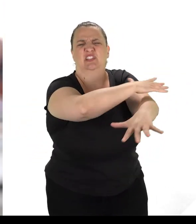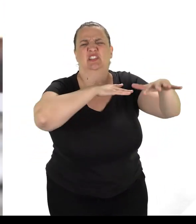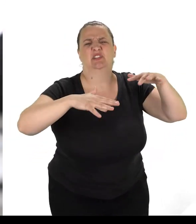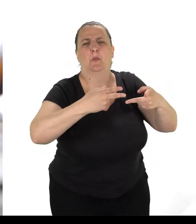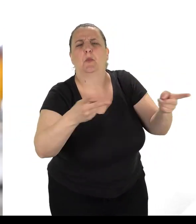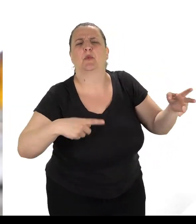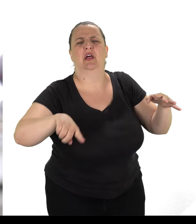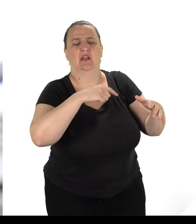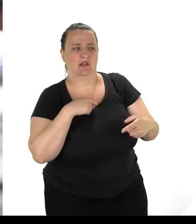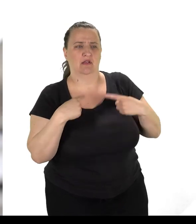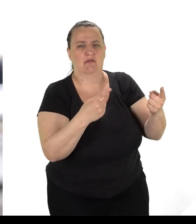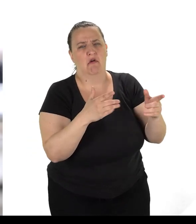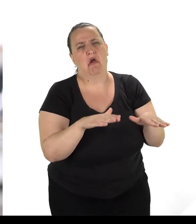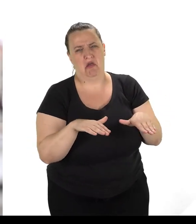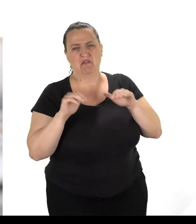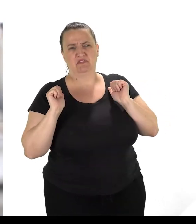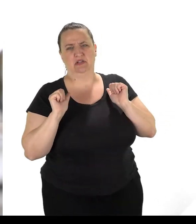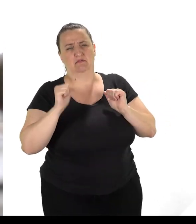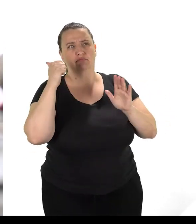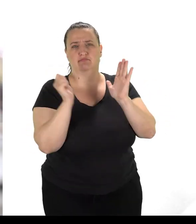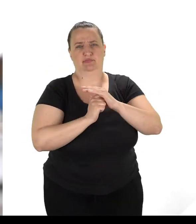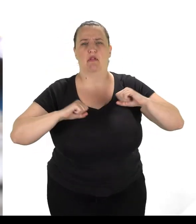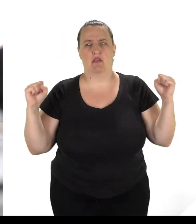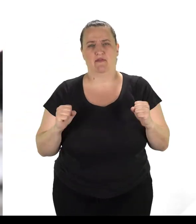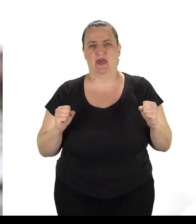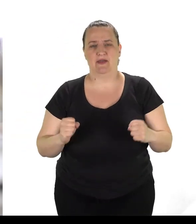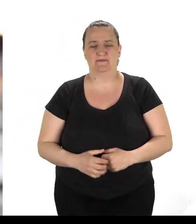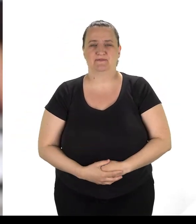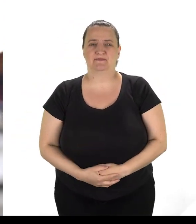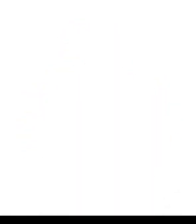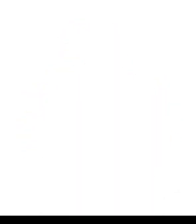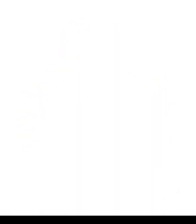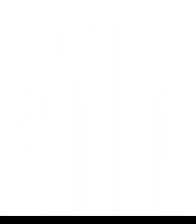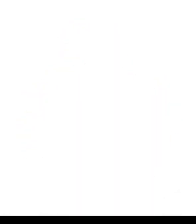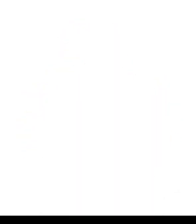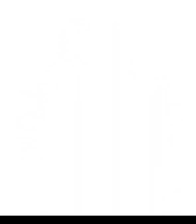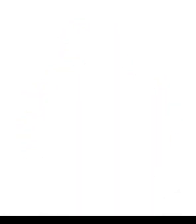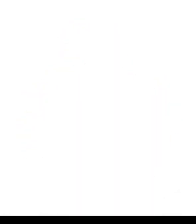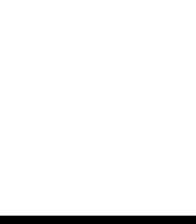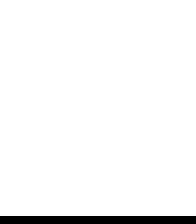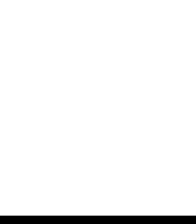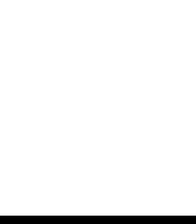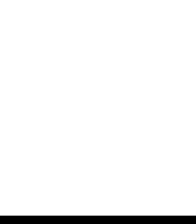Évitez de m'amener dans les lieux publics très fréquentés, surtout en période hivernale.